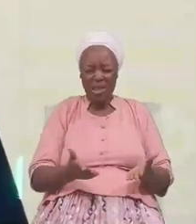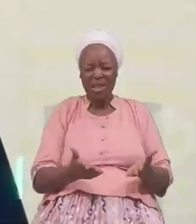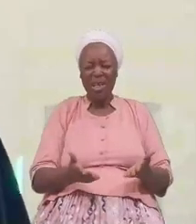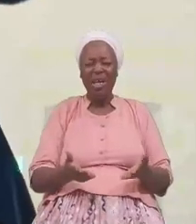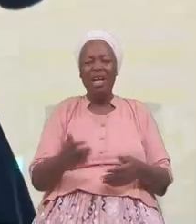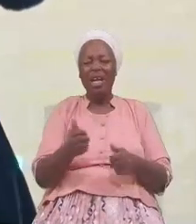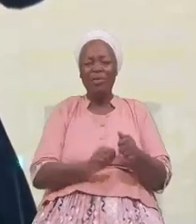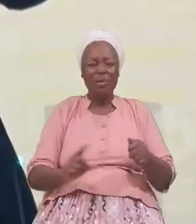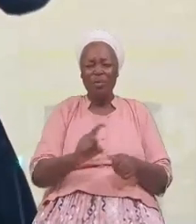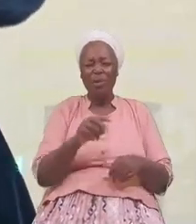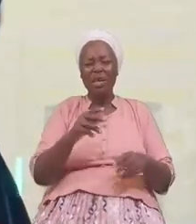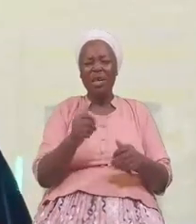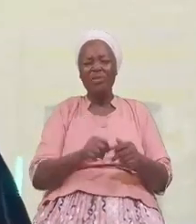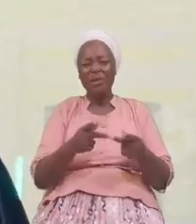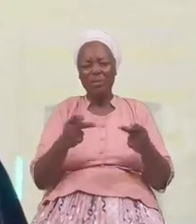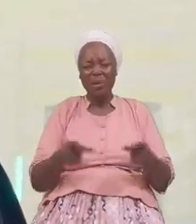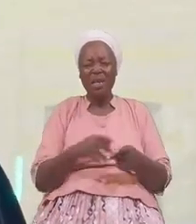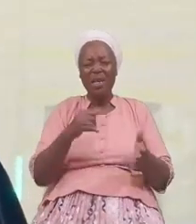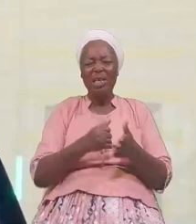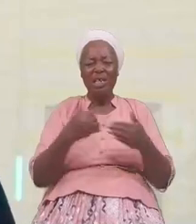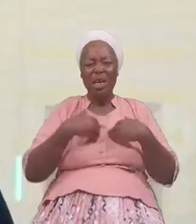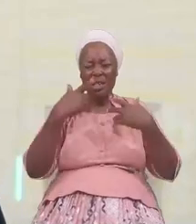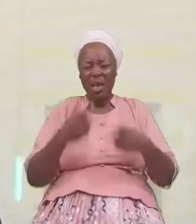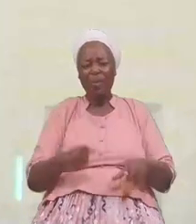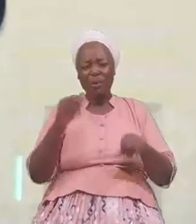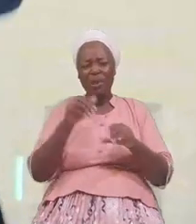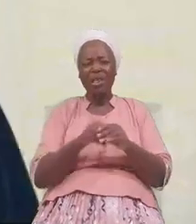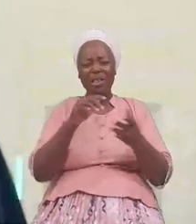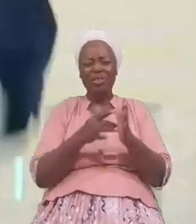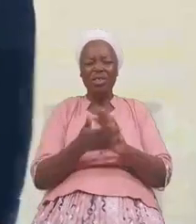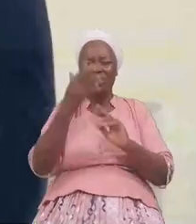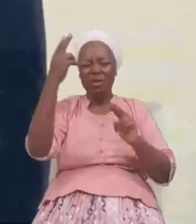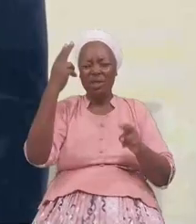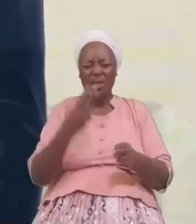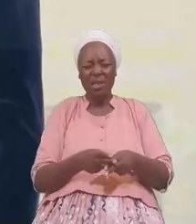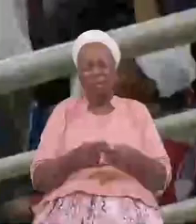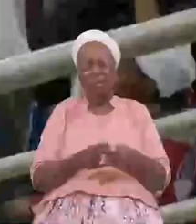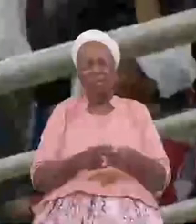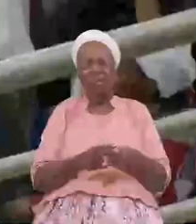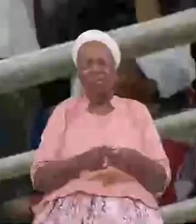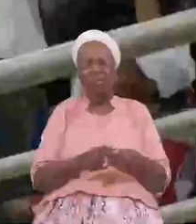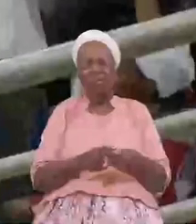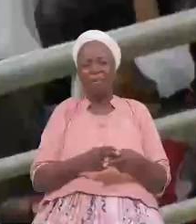partout, c'est fait. Au nom de Jésus,